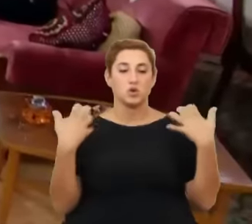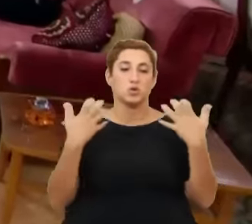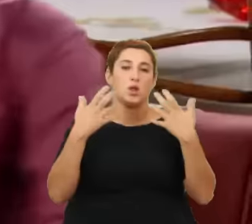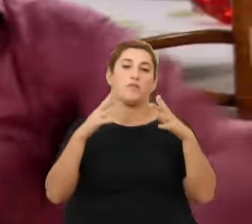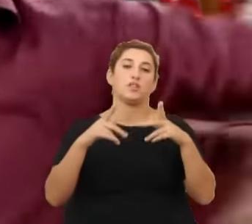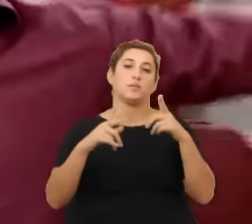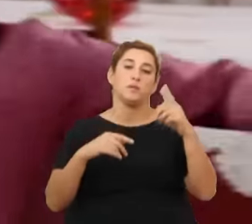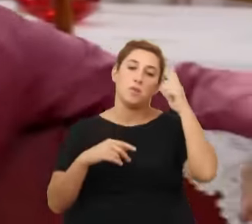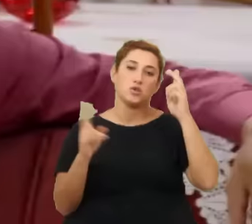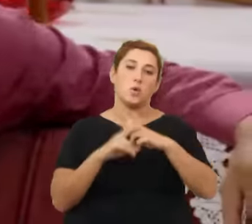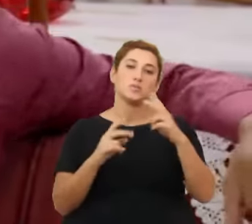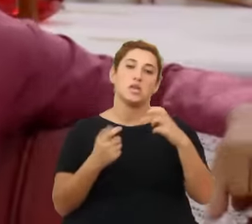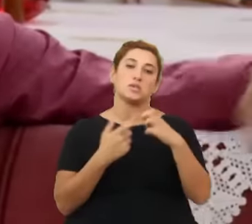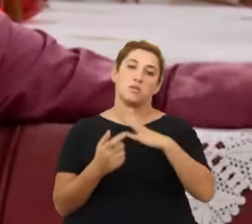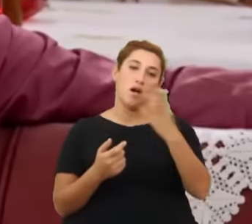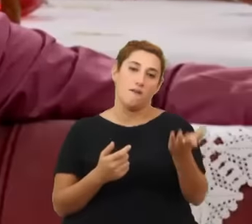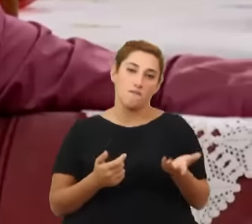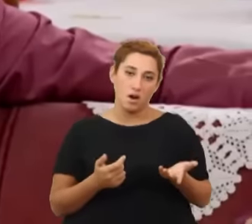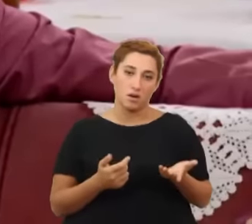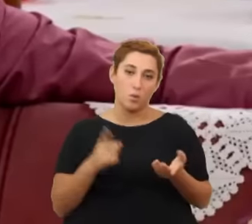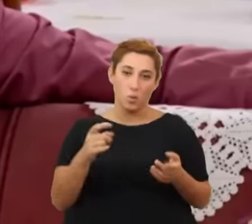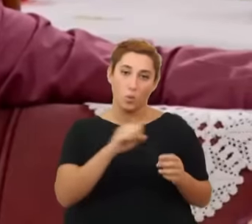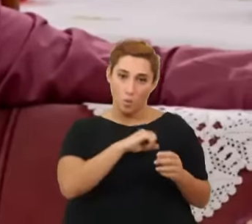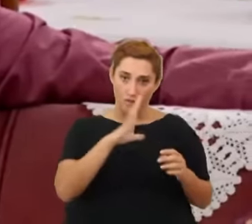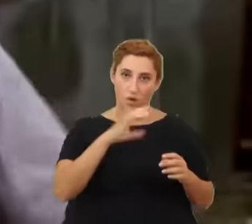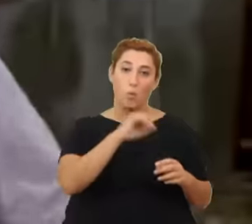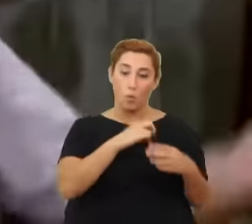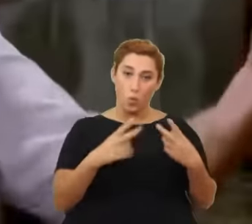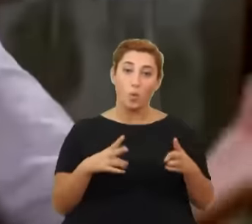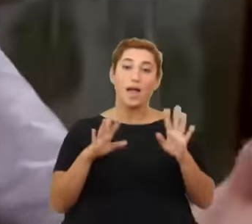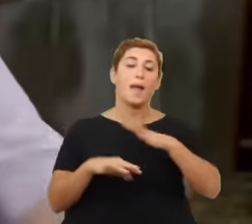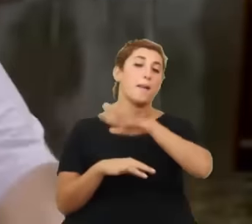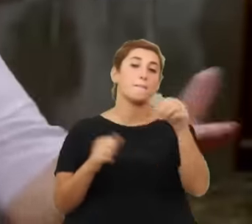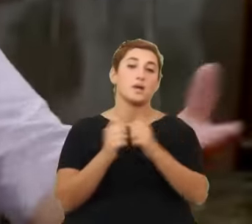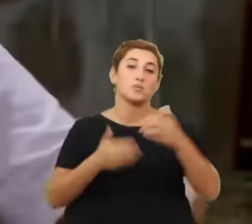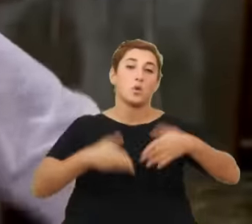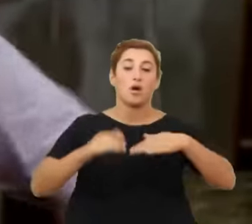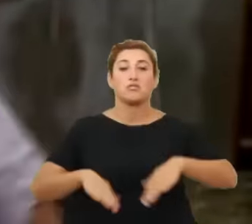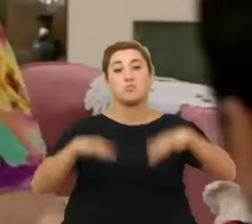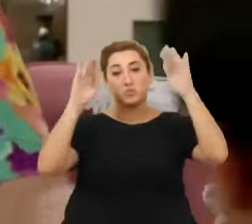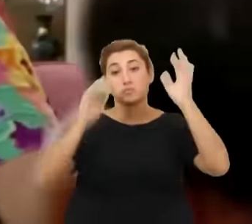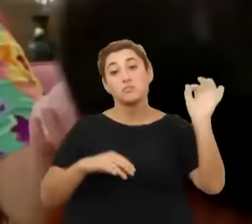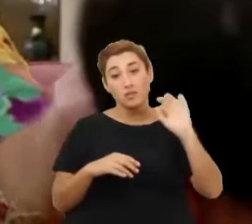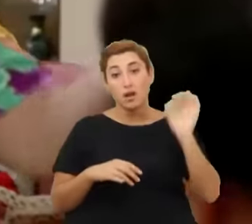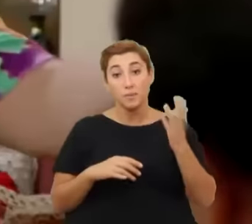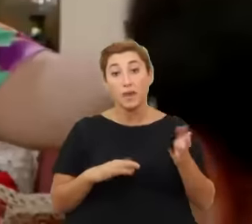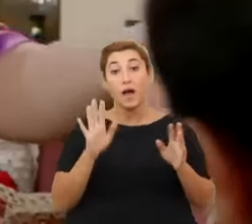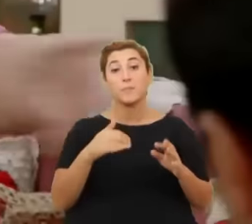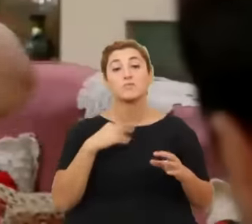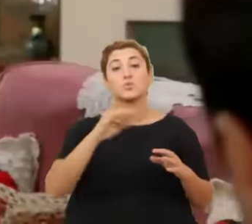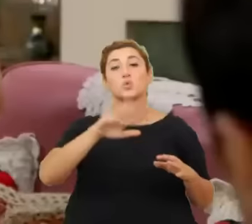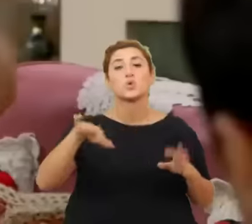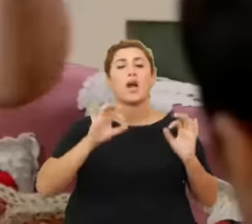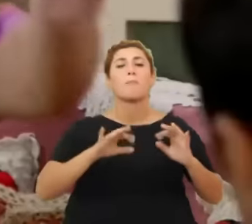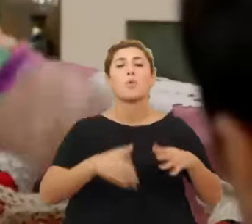gibi başkomiser Rıza var ya. Sokaktan o kadar korkulur mu? Hem zaten biz hepimiz sokakta büyüdük ya. Öyle tabii canım. Ama bizim